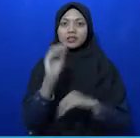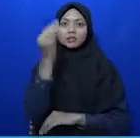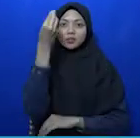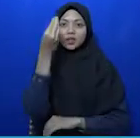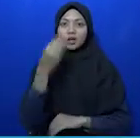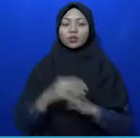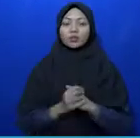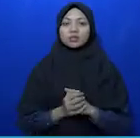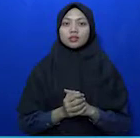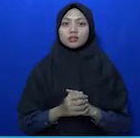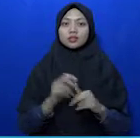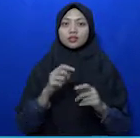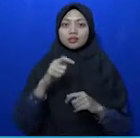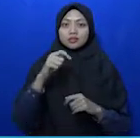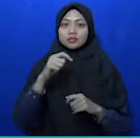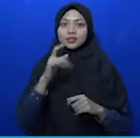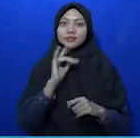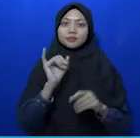Diploma Ekonomi